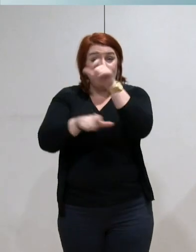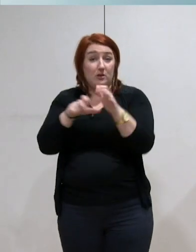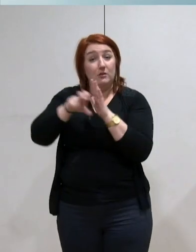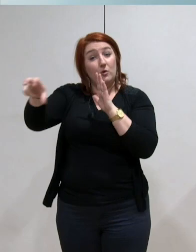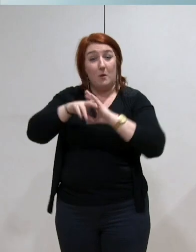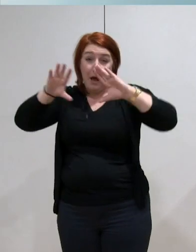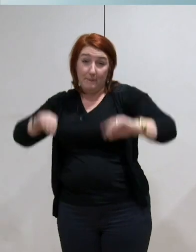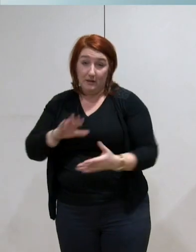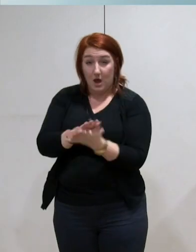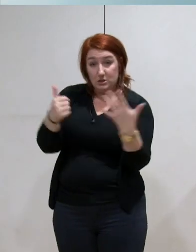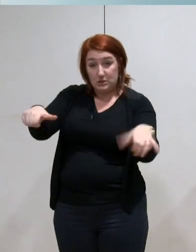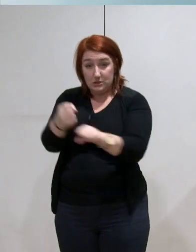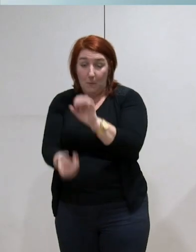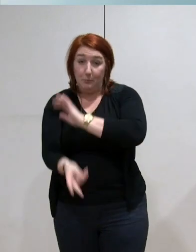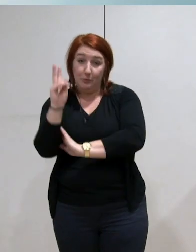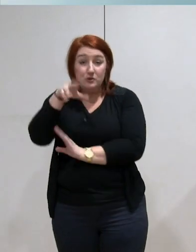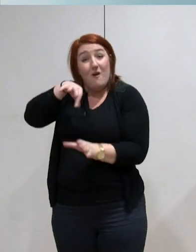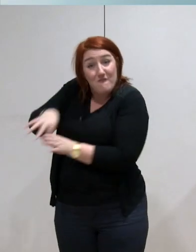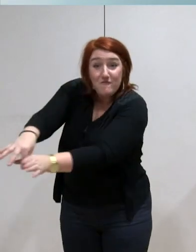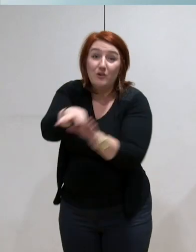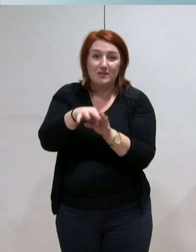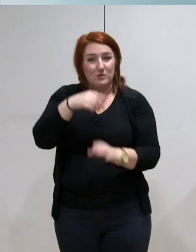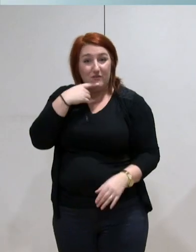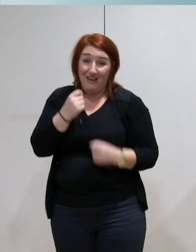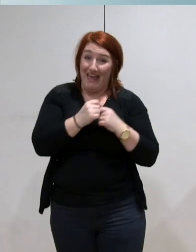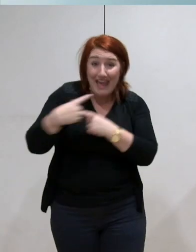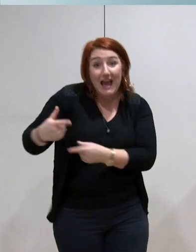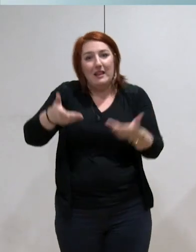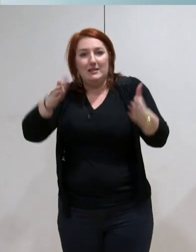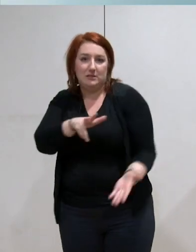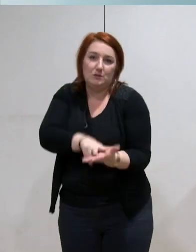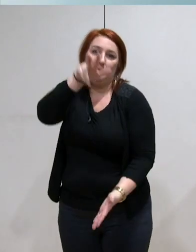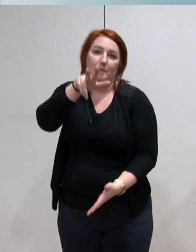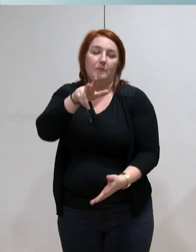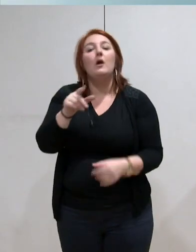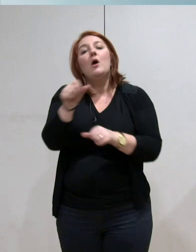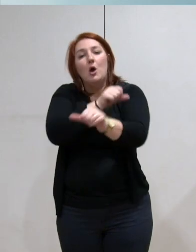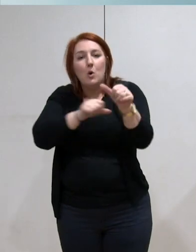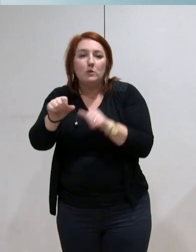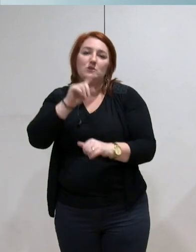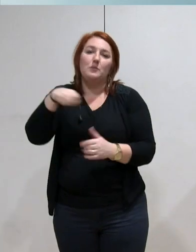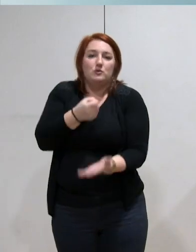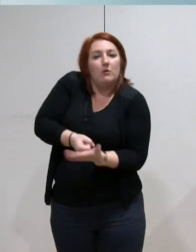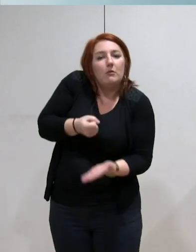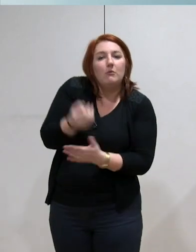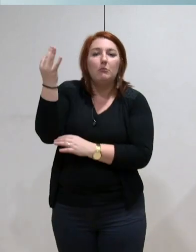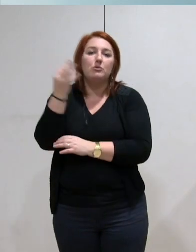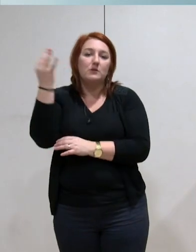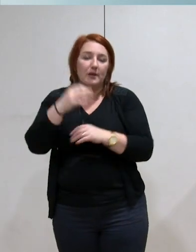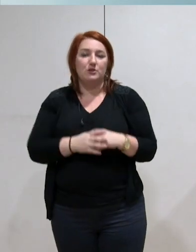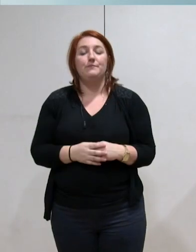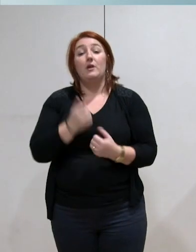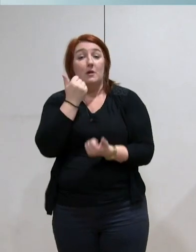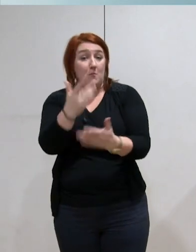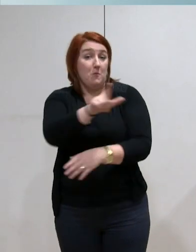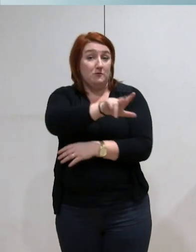16 ans sera une votation décisionnaire également à partir de ce qu'on appelle un seuil affirmatif et donc je vous invite tous le 23